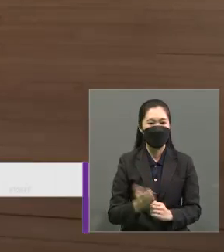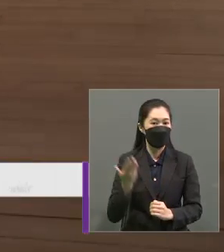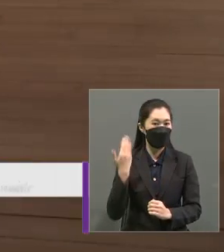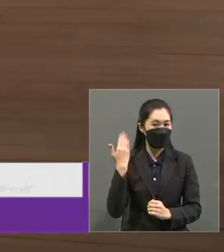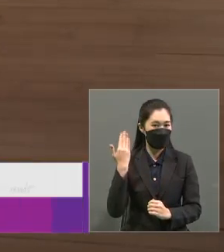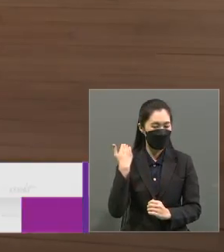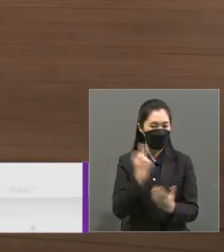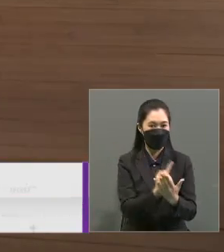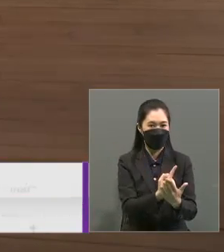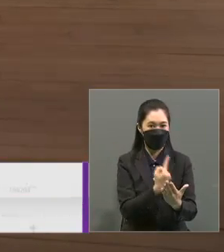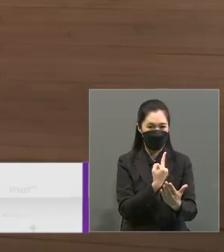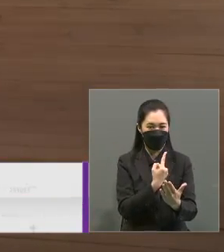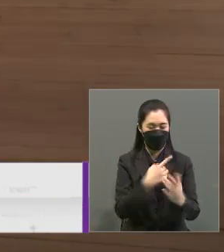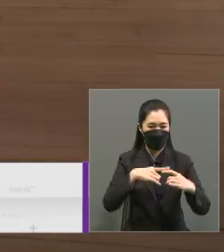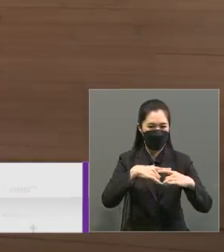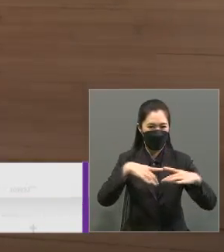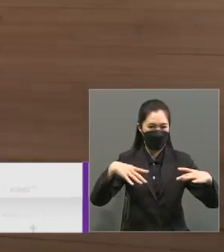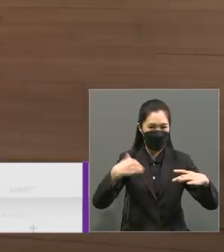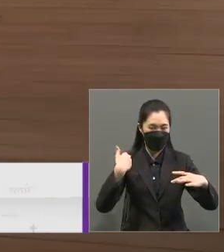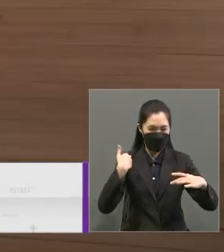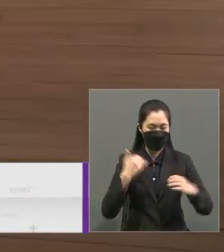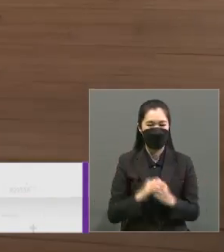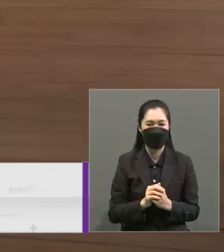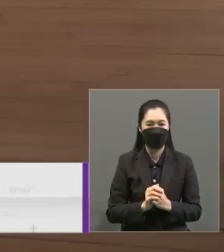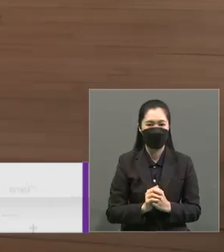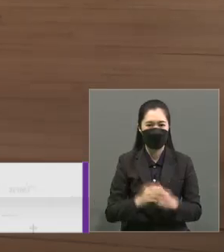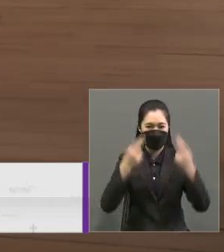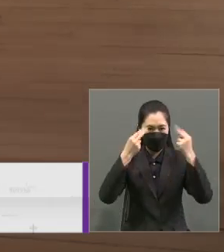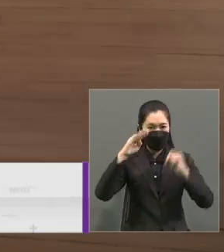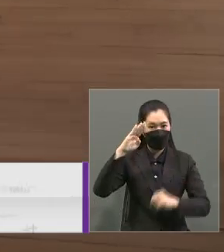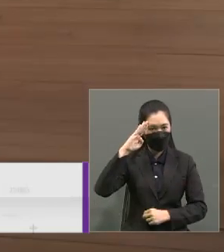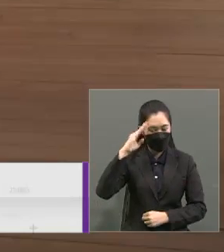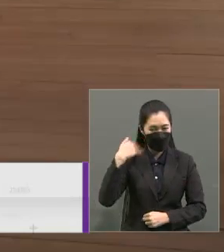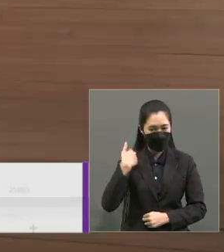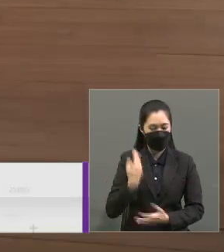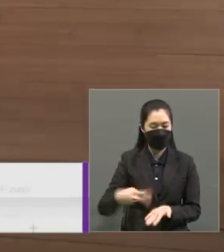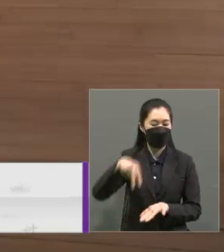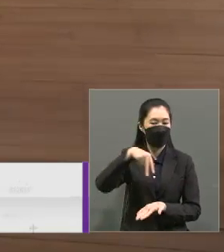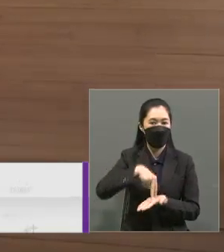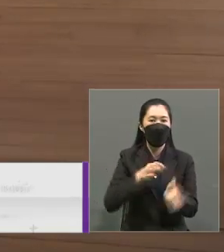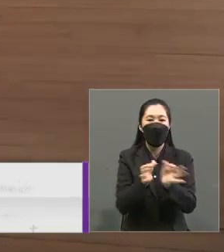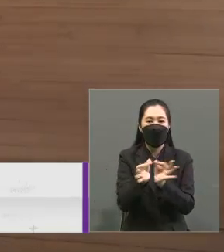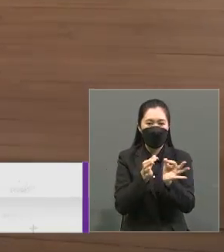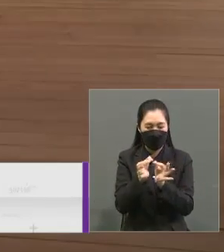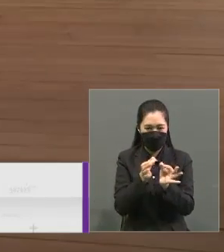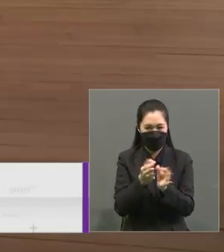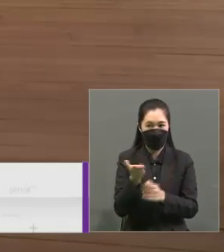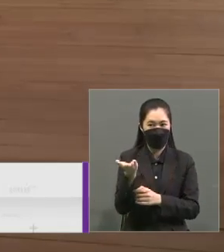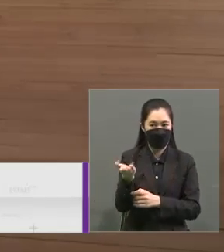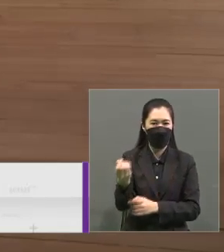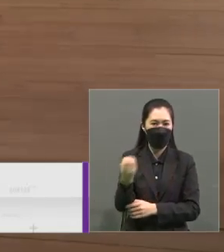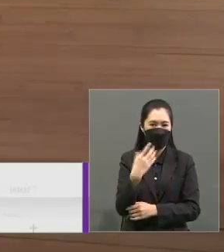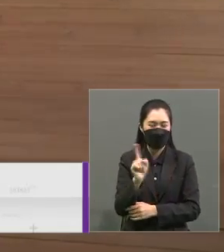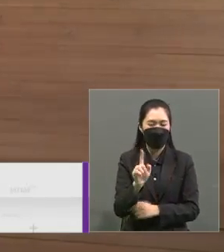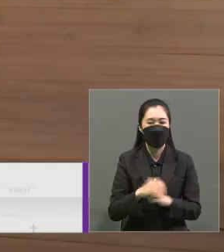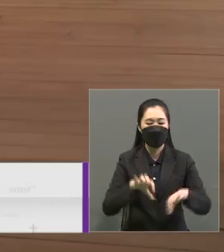ฝ่ายค้านค่ะได้อภิปรายจบนายกรัฐมนตรีนะคะก็ได้ลุกขึ้นชี้แจงทันทีค่ะถึงท่าทีที่ฝ่ายค้านระบุว่า